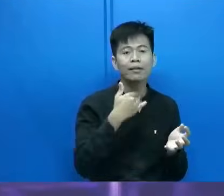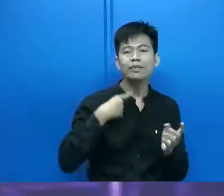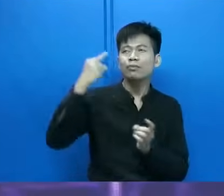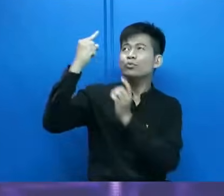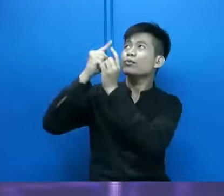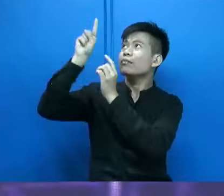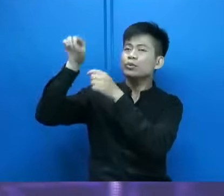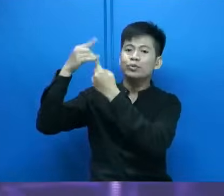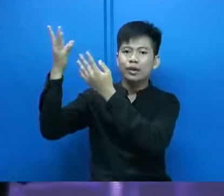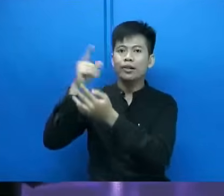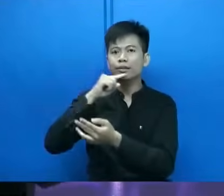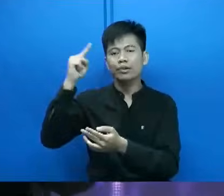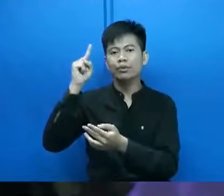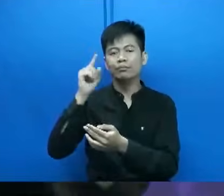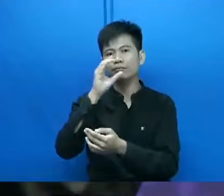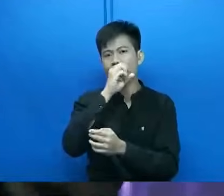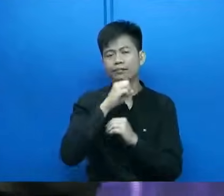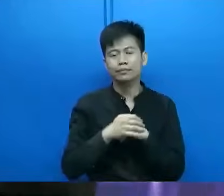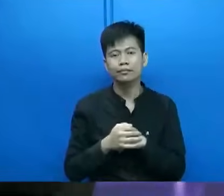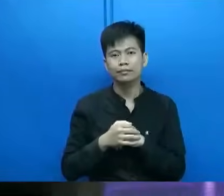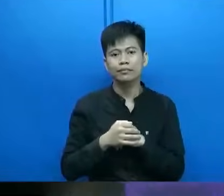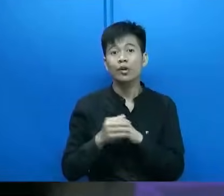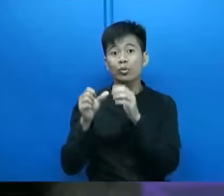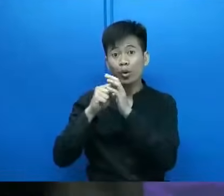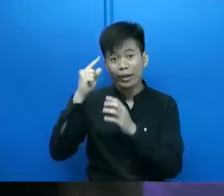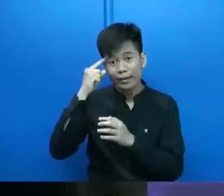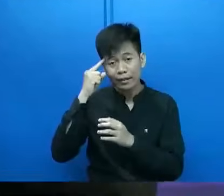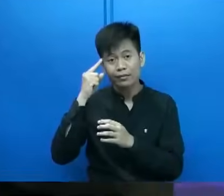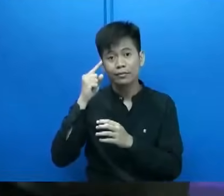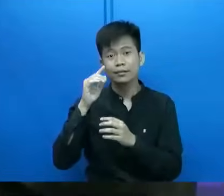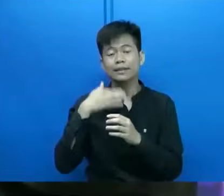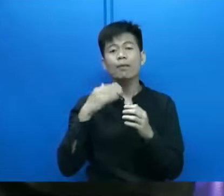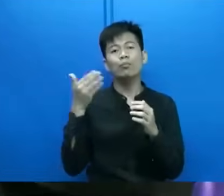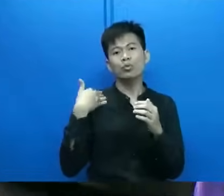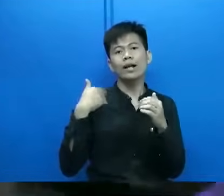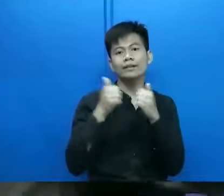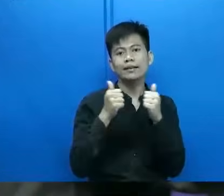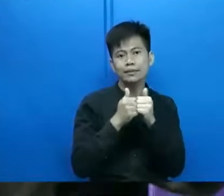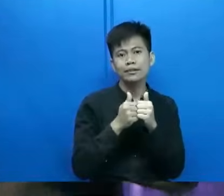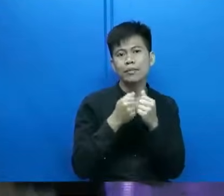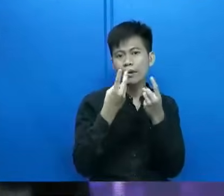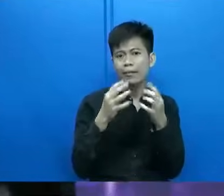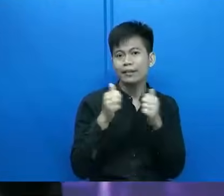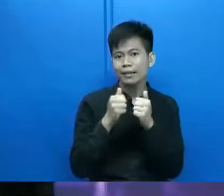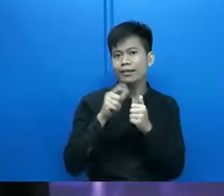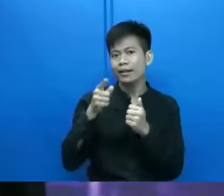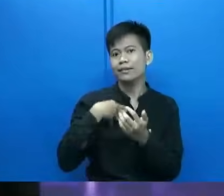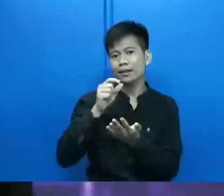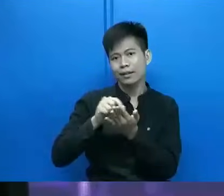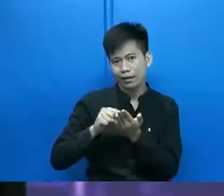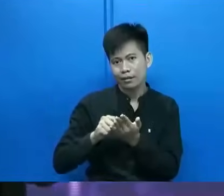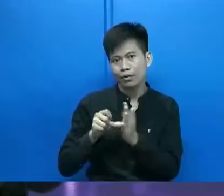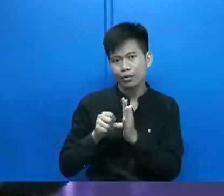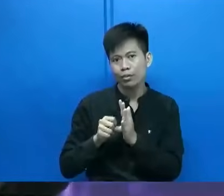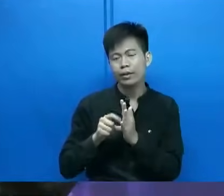surga insyaallah subhanahu wa ta'ala. Tolong diingatkan janji, saya punya janji, beberapa janji saya tadi tolong dicatat,